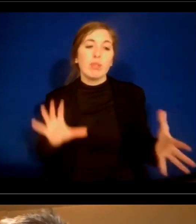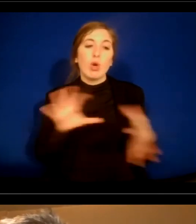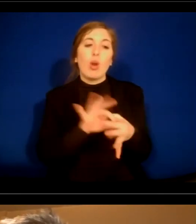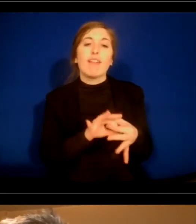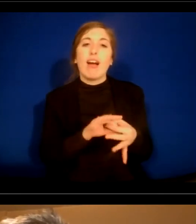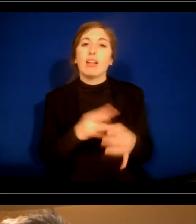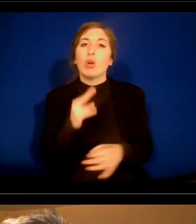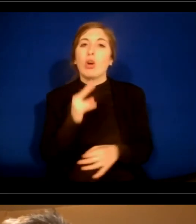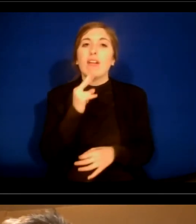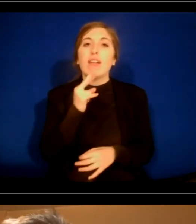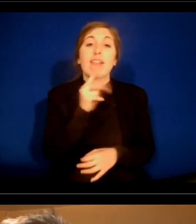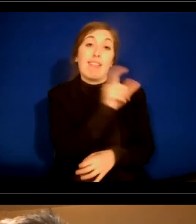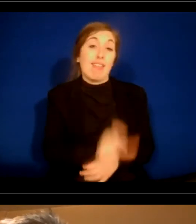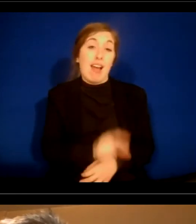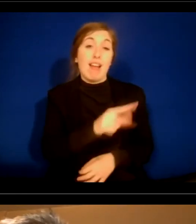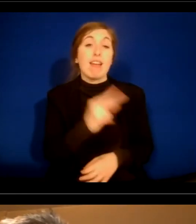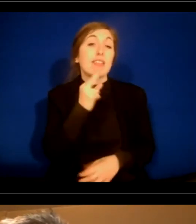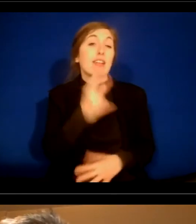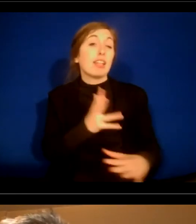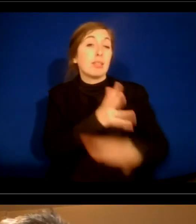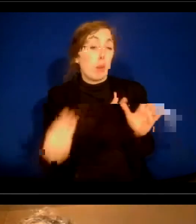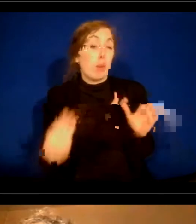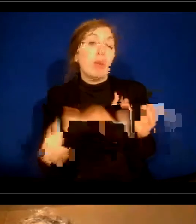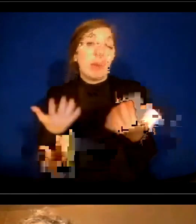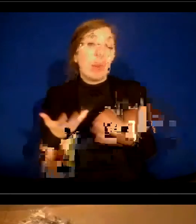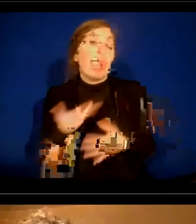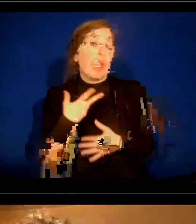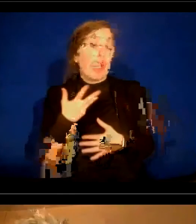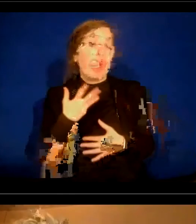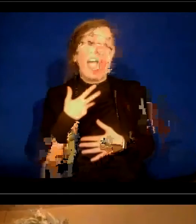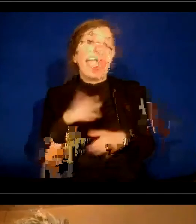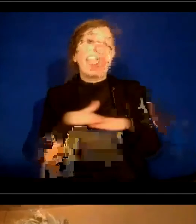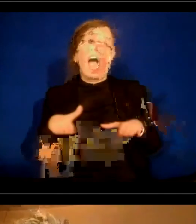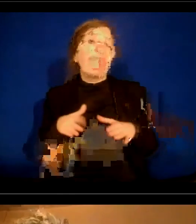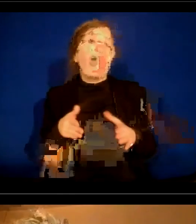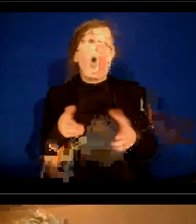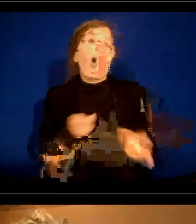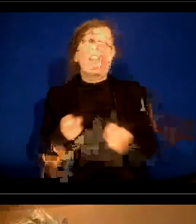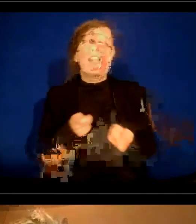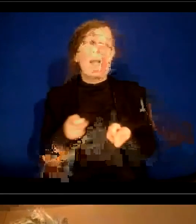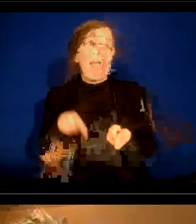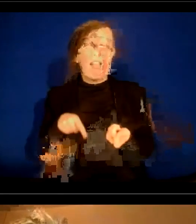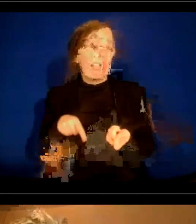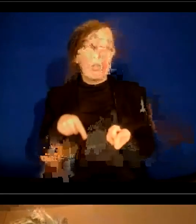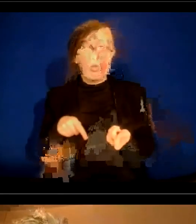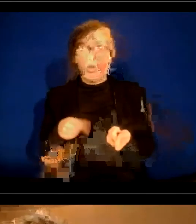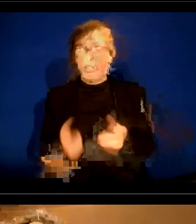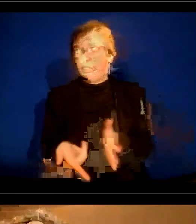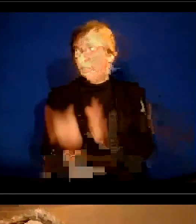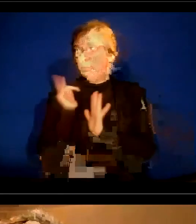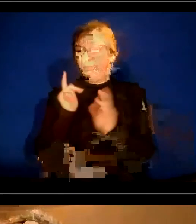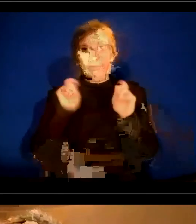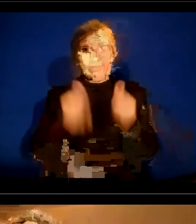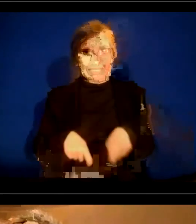integrazione di UNHCR c'è anche finanziamento economico, non quindi supporto solo tecnico all'associazione di